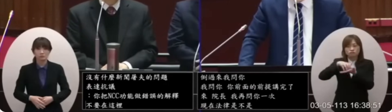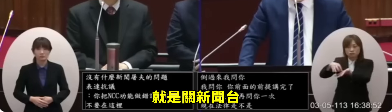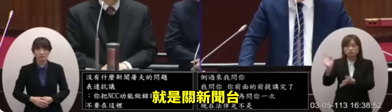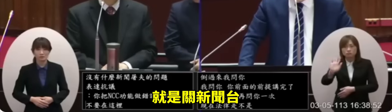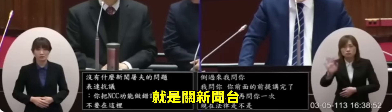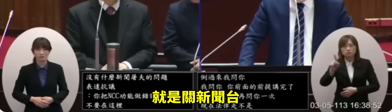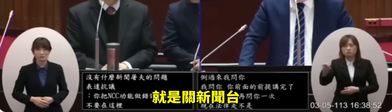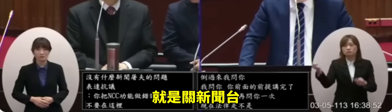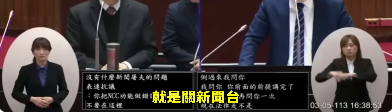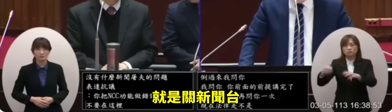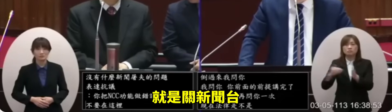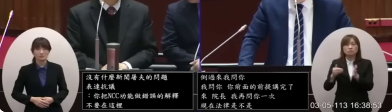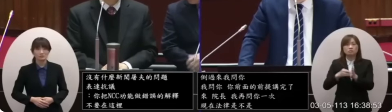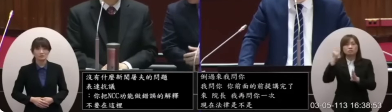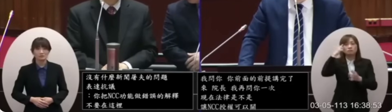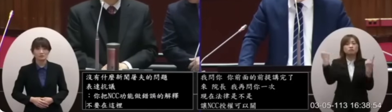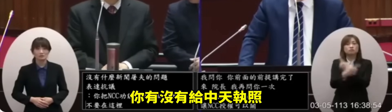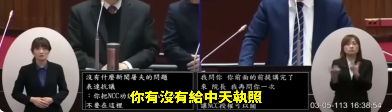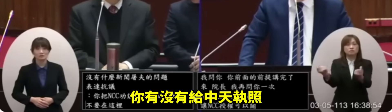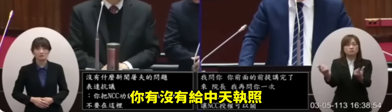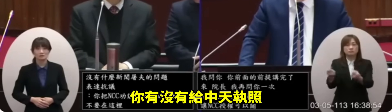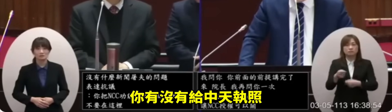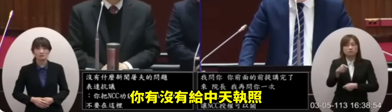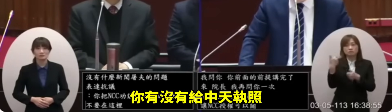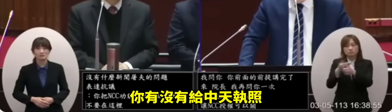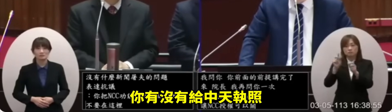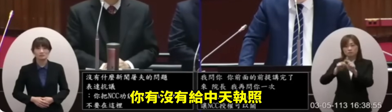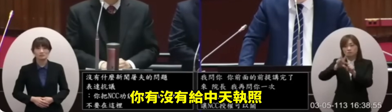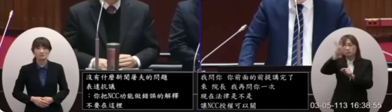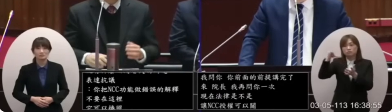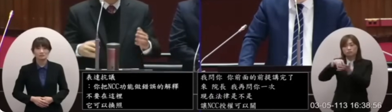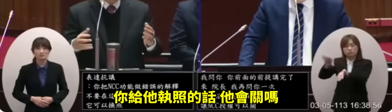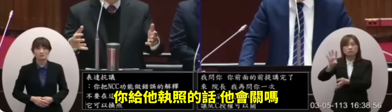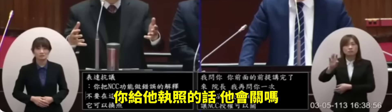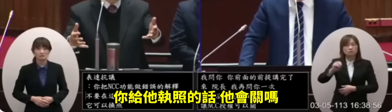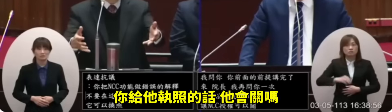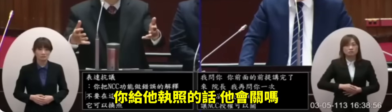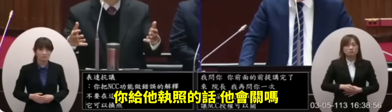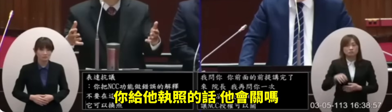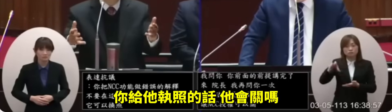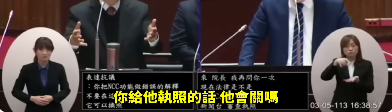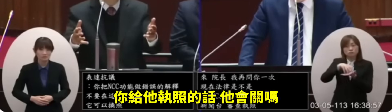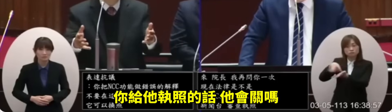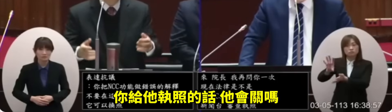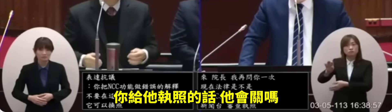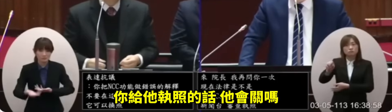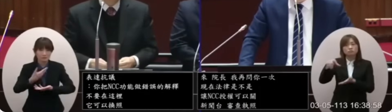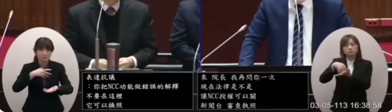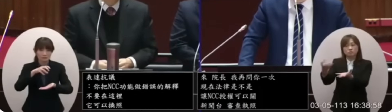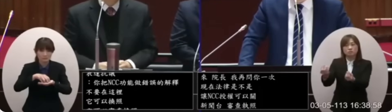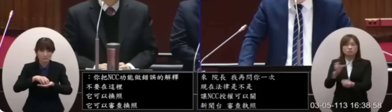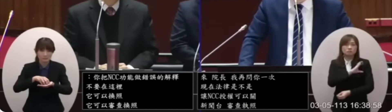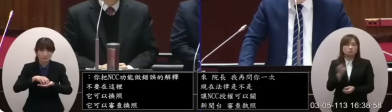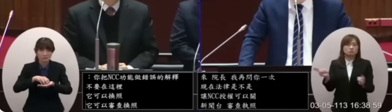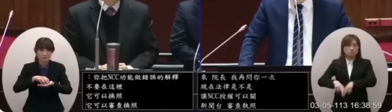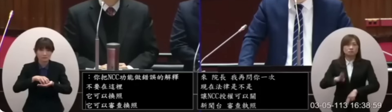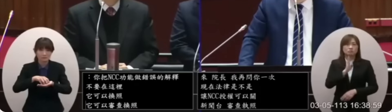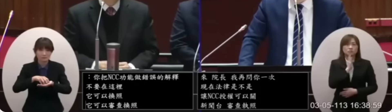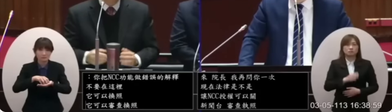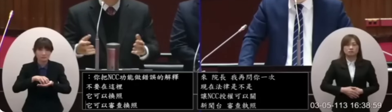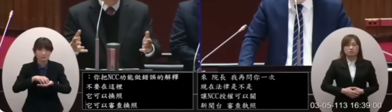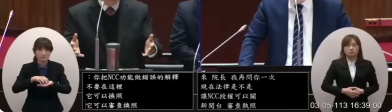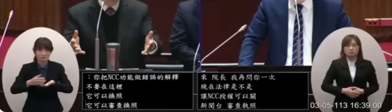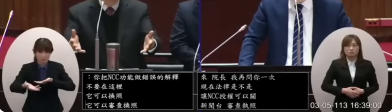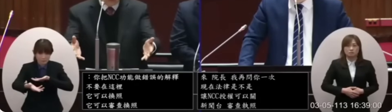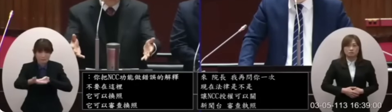了啊，就是关新闻台啊。 为什么要换照？ 你有没有给中天执照？ 但是换照， 你给他执照他会关吗？ 换照制度 就 是